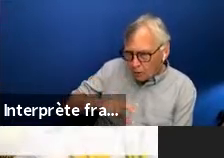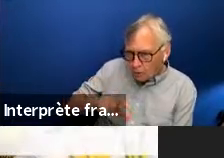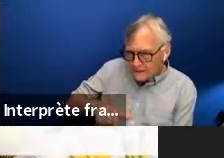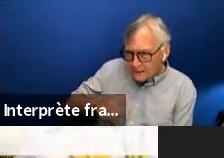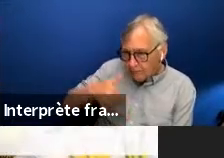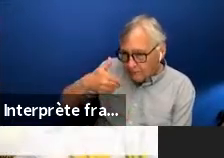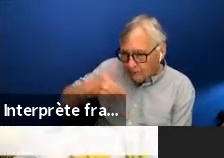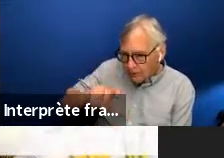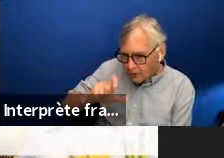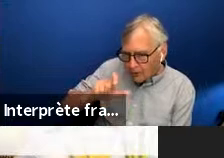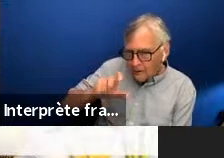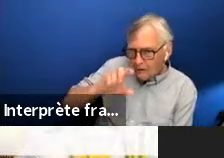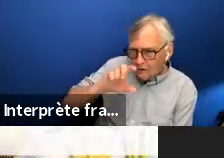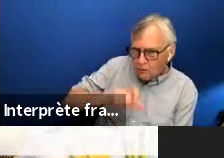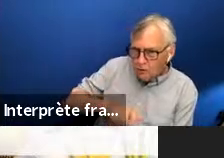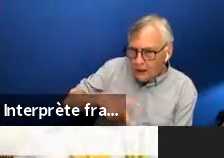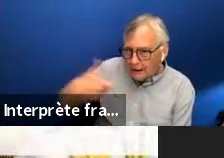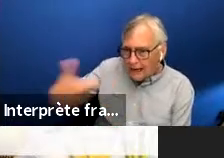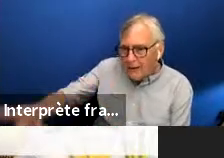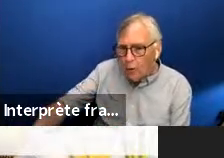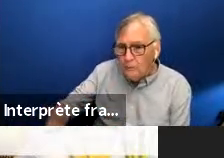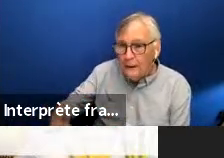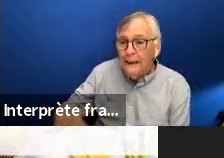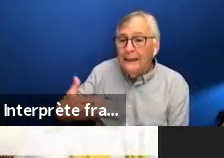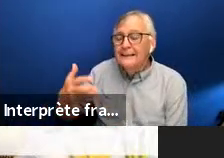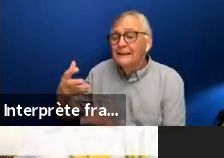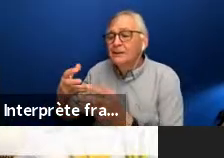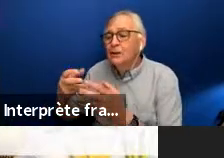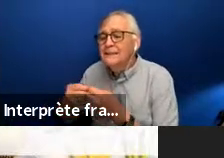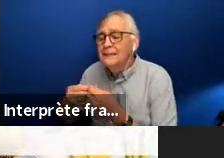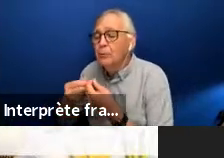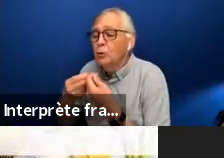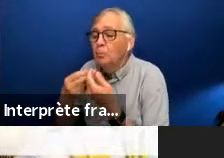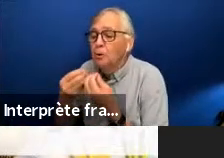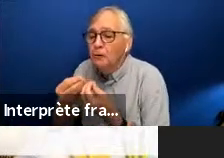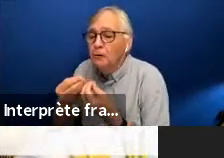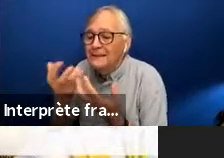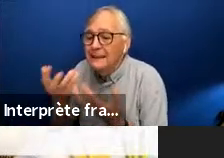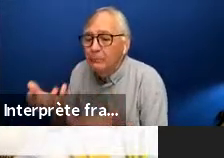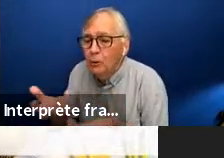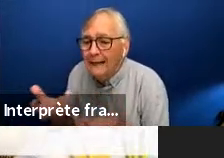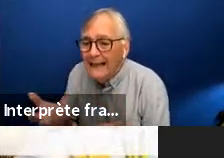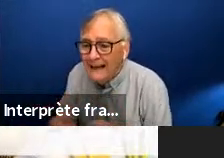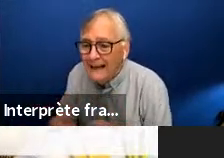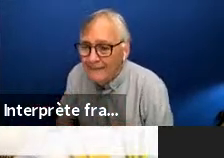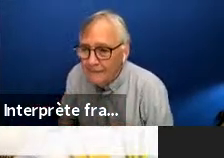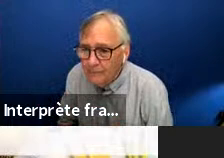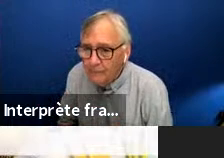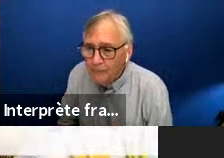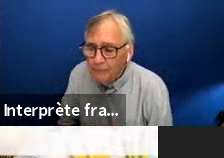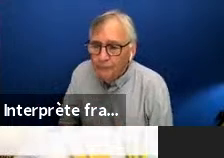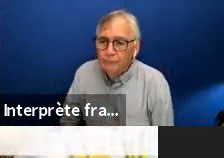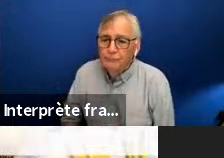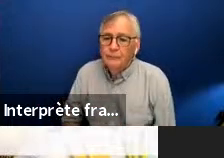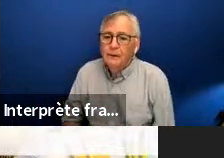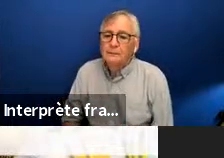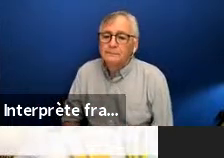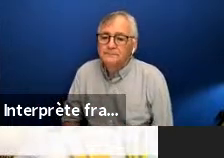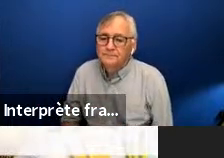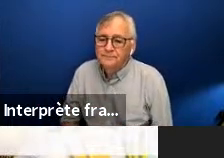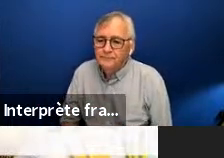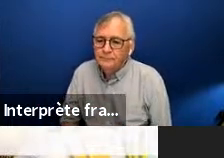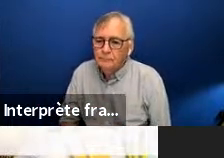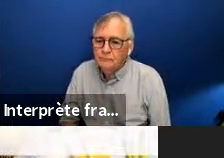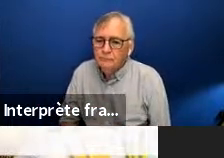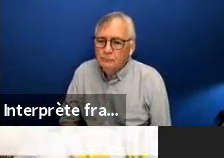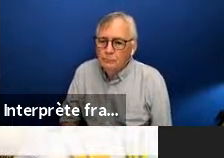traduit un concept d'une langue à l'autre et ça sollicite beaucoup plus de fatigue pour l'élève.